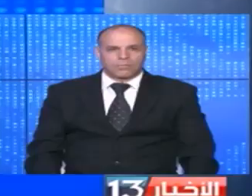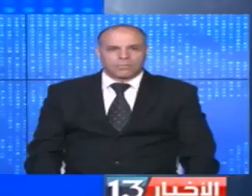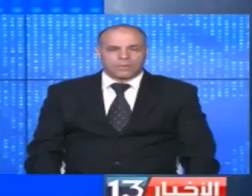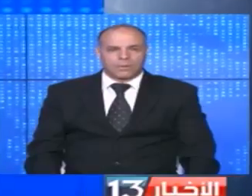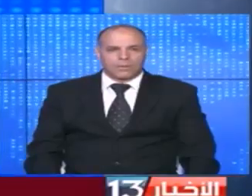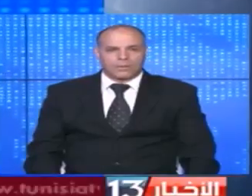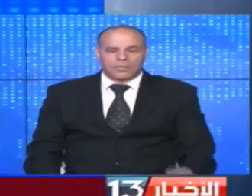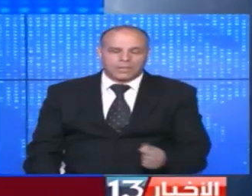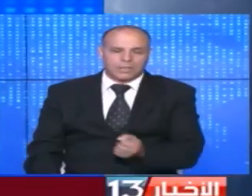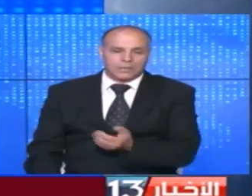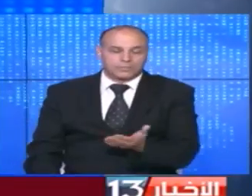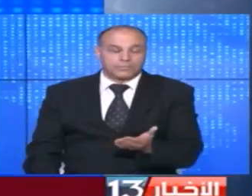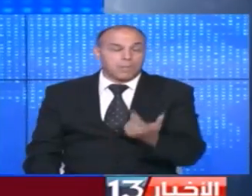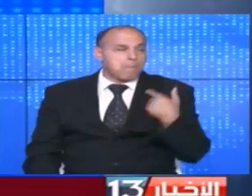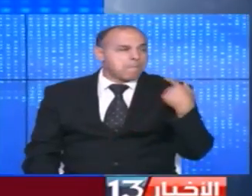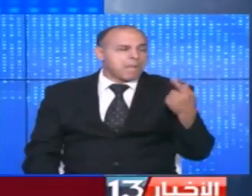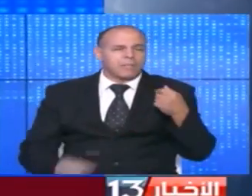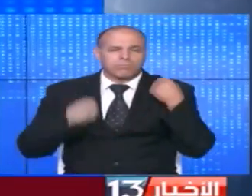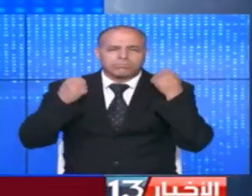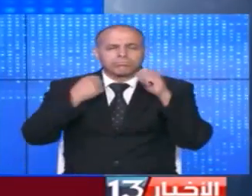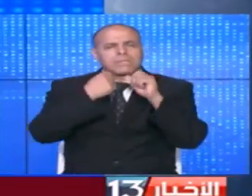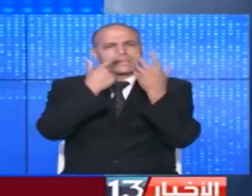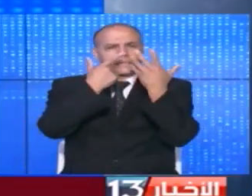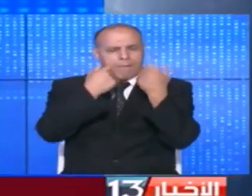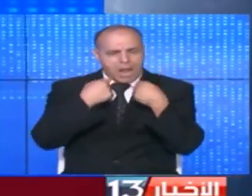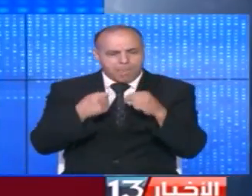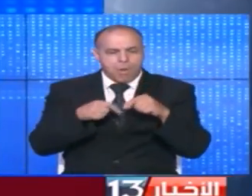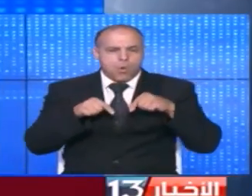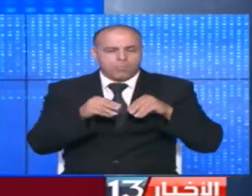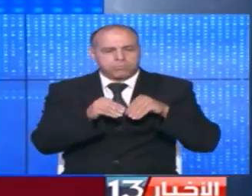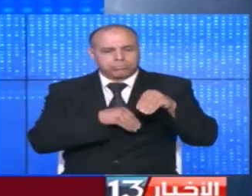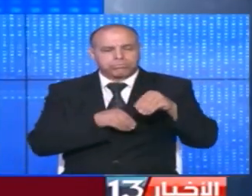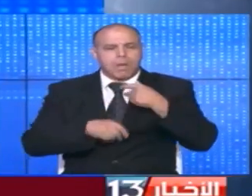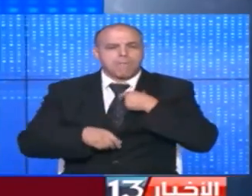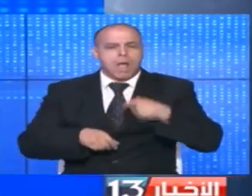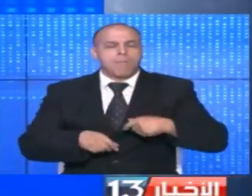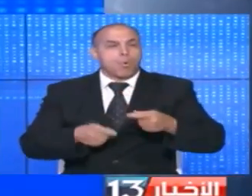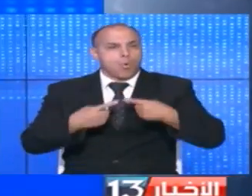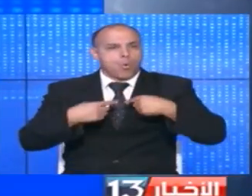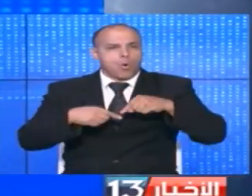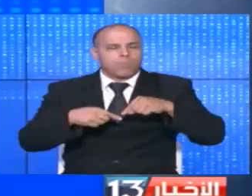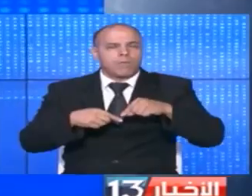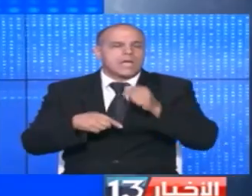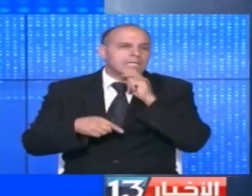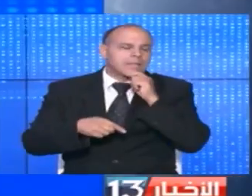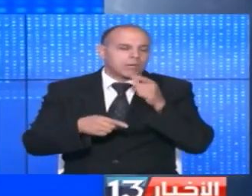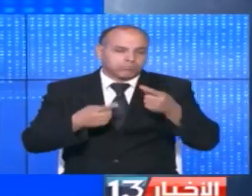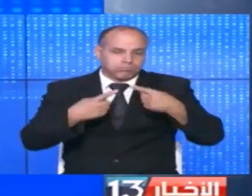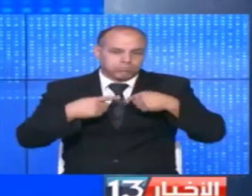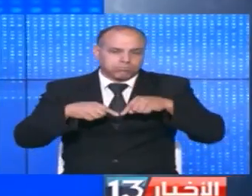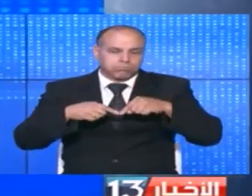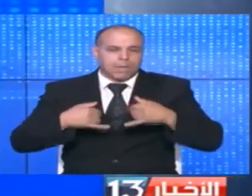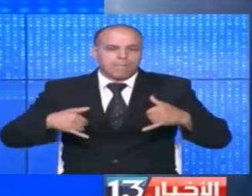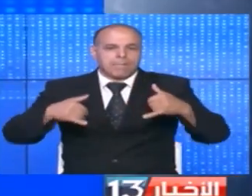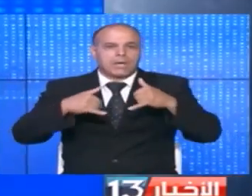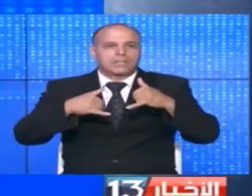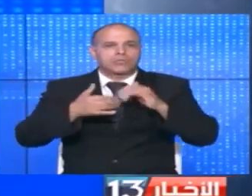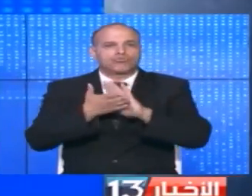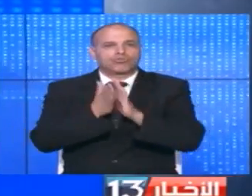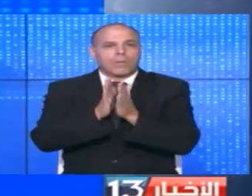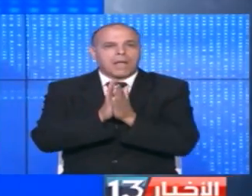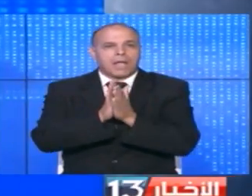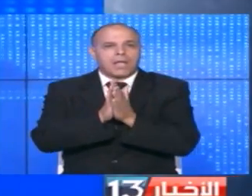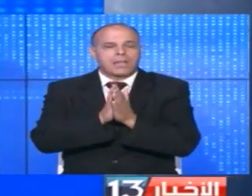بعد اضراب باسبوع استانف اليوم والقضاه جلساتهم في انتظار انعقاد المجلس الوطني للجمعيه